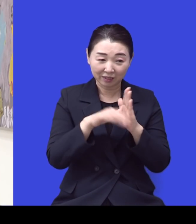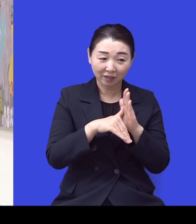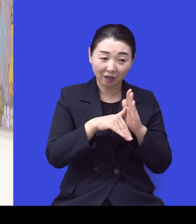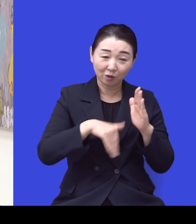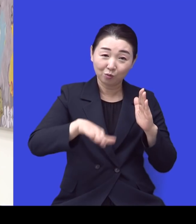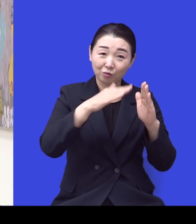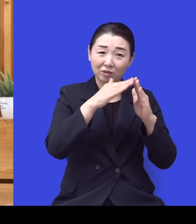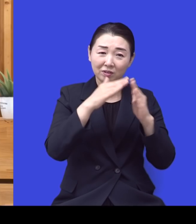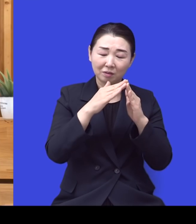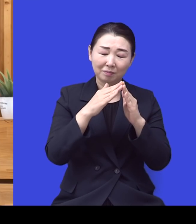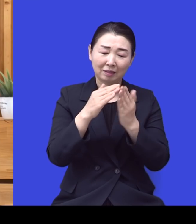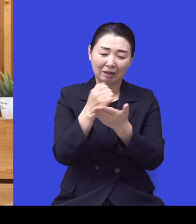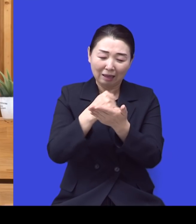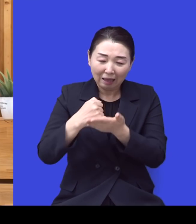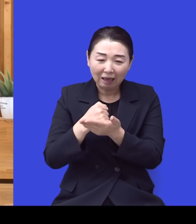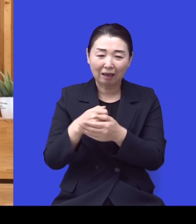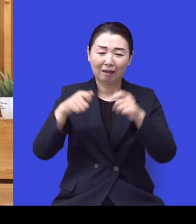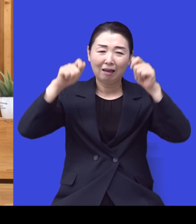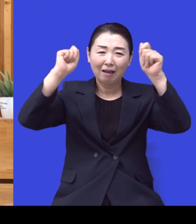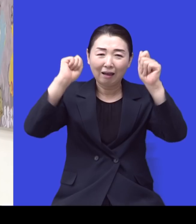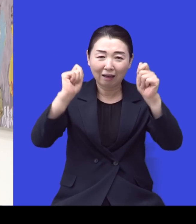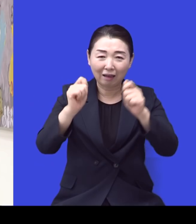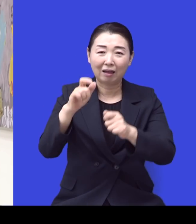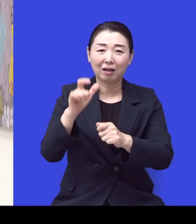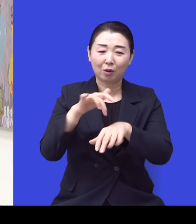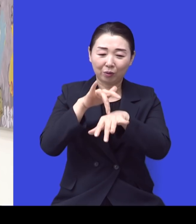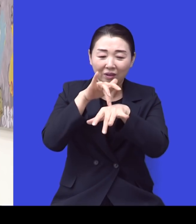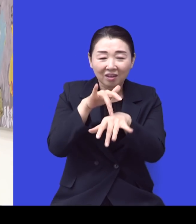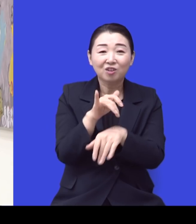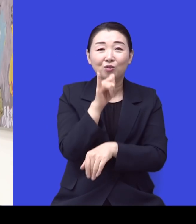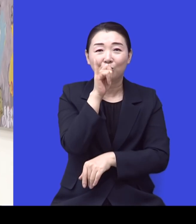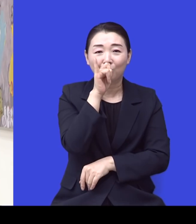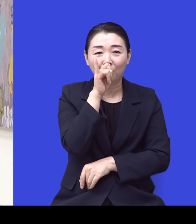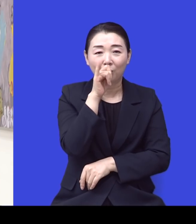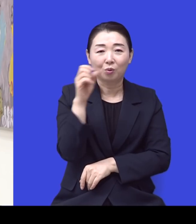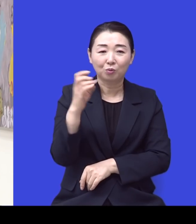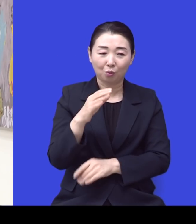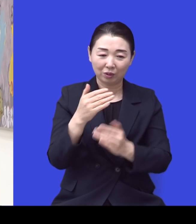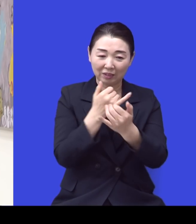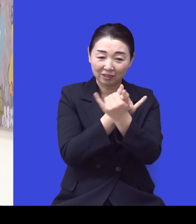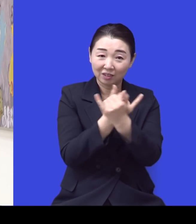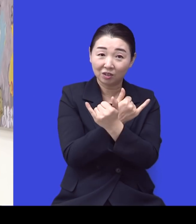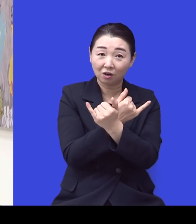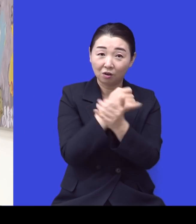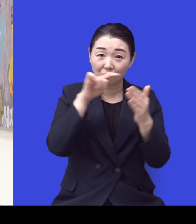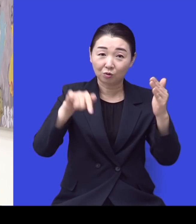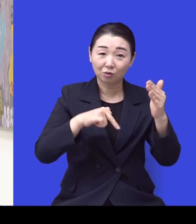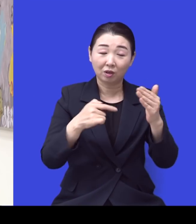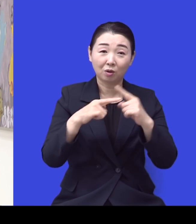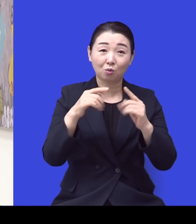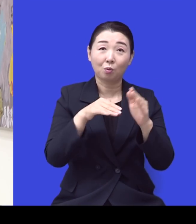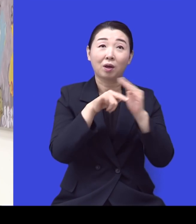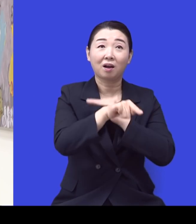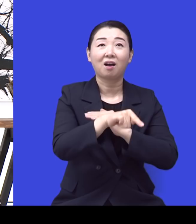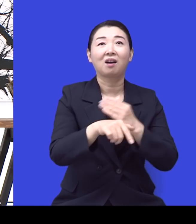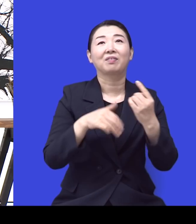그런 샤머니즘이 강하고 어찌 보면 귀신들에 있고 저희 친척들 중에 제가 교회를 나간